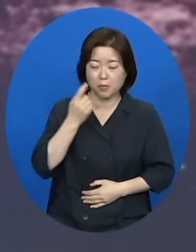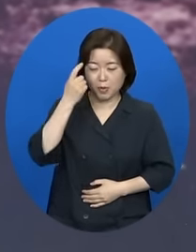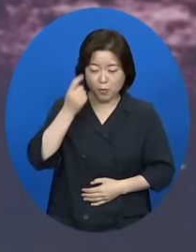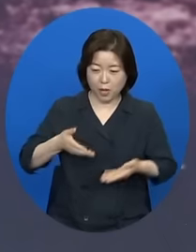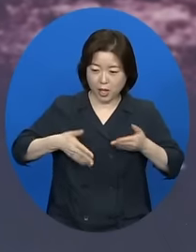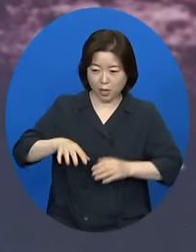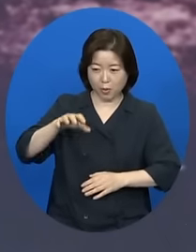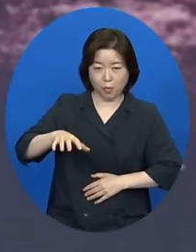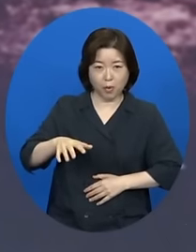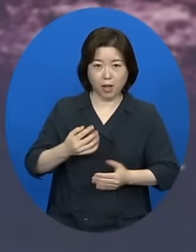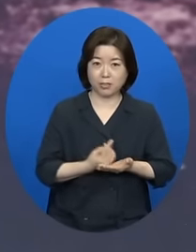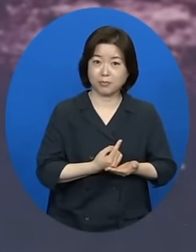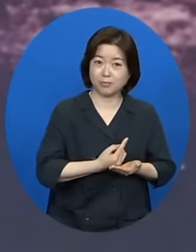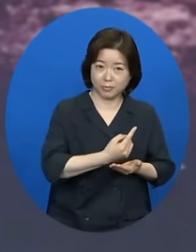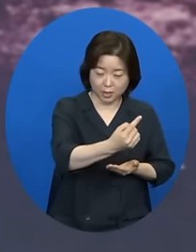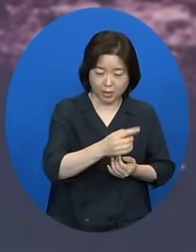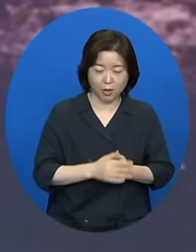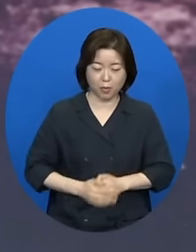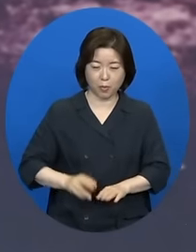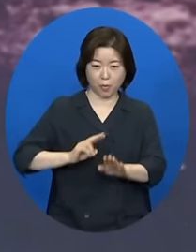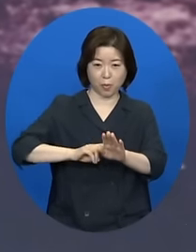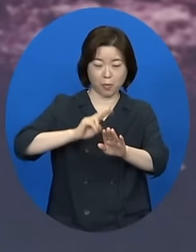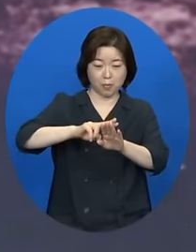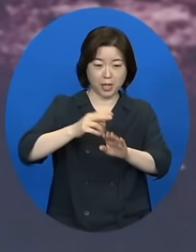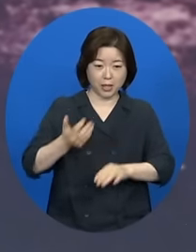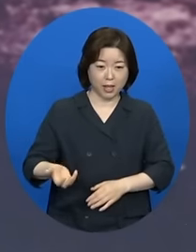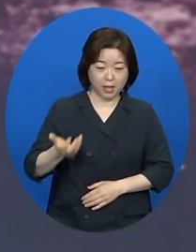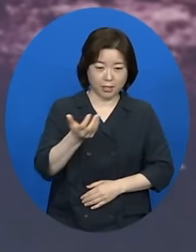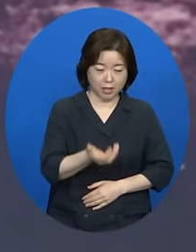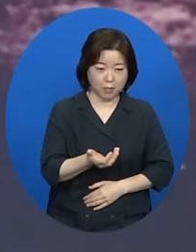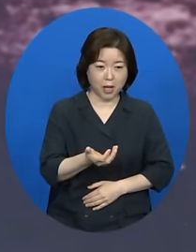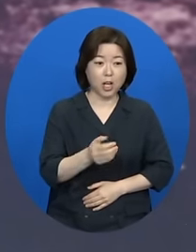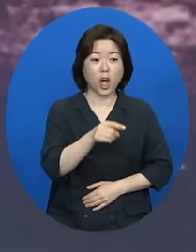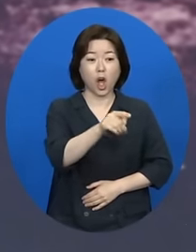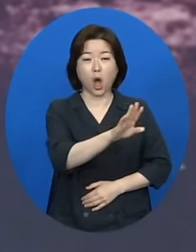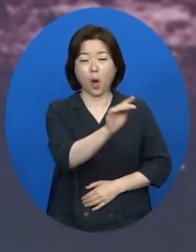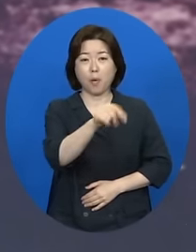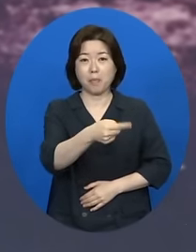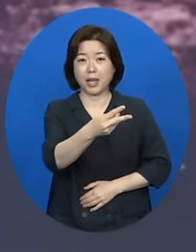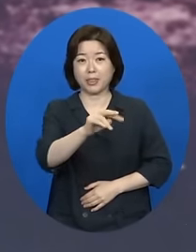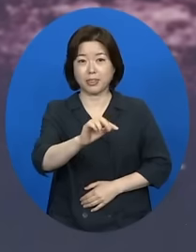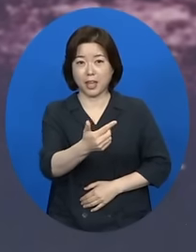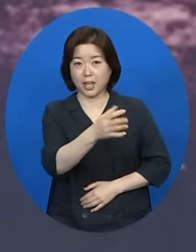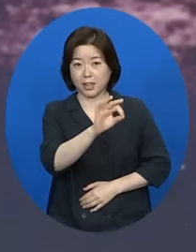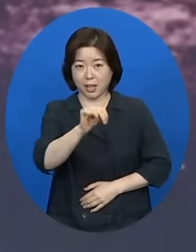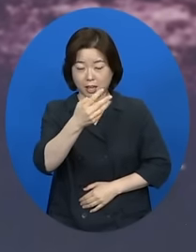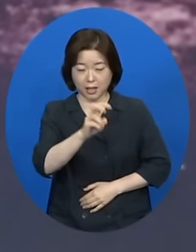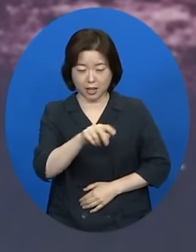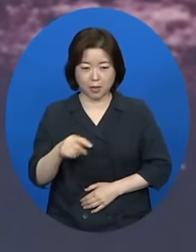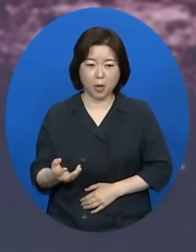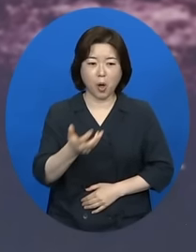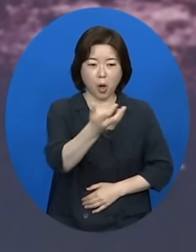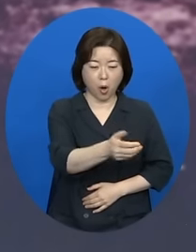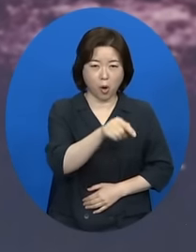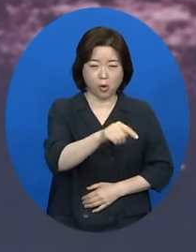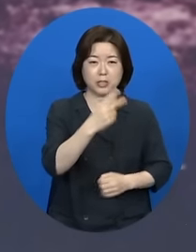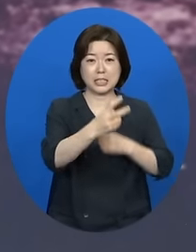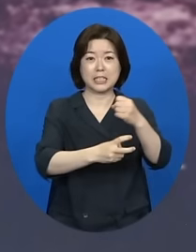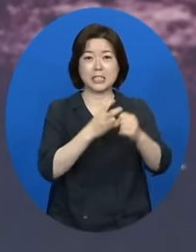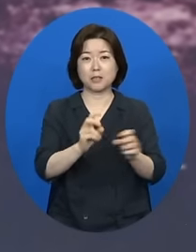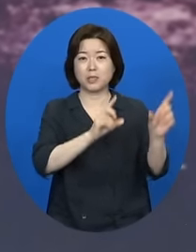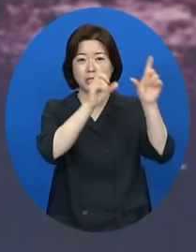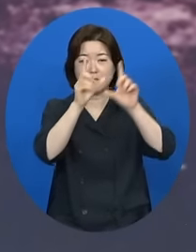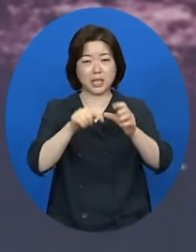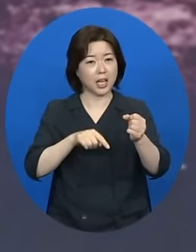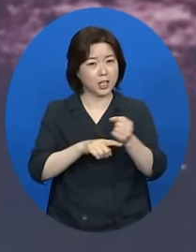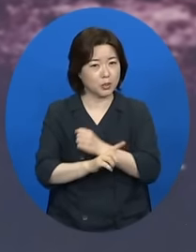떠나야 했고 베델을 지나서 바딴 아람에서 20년의 세월을 보내야 했습니까? 여러분 그